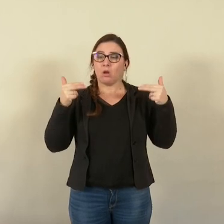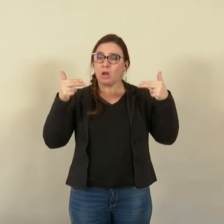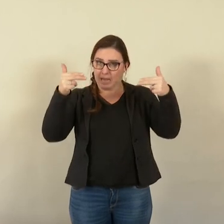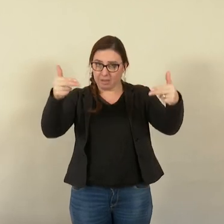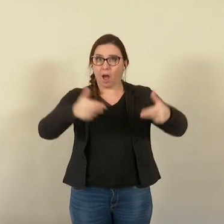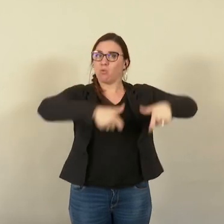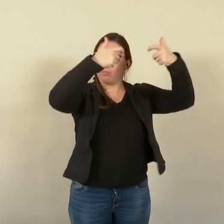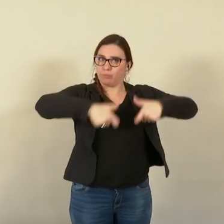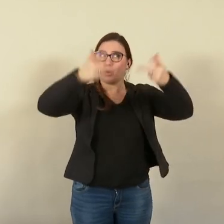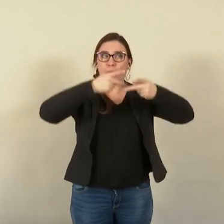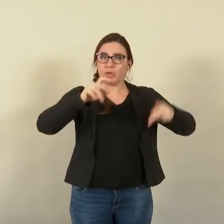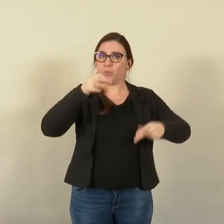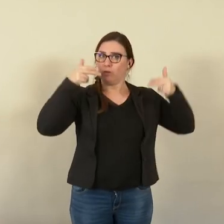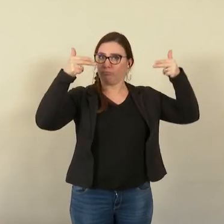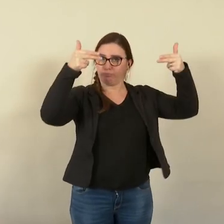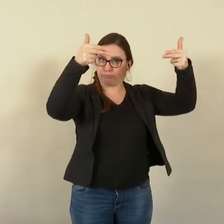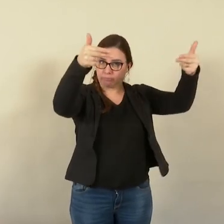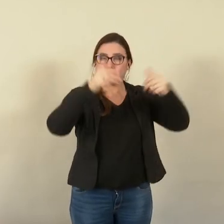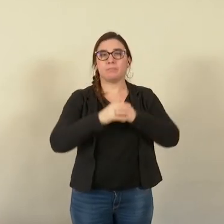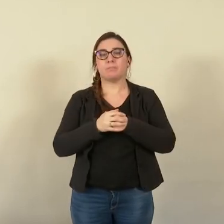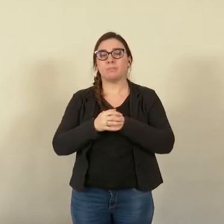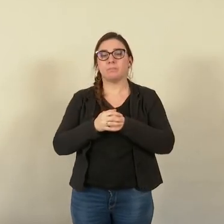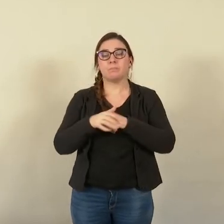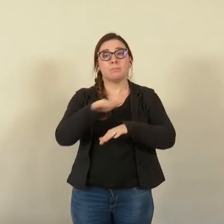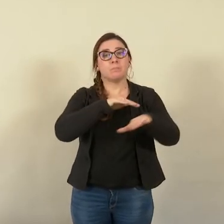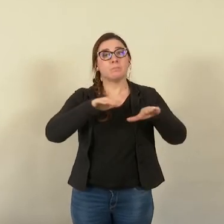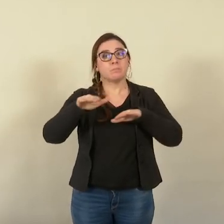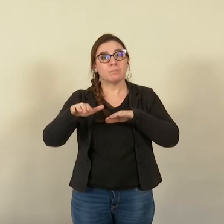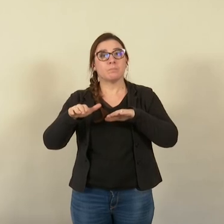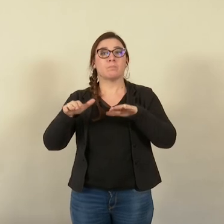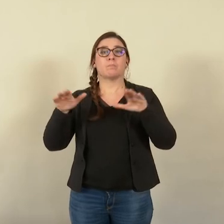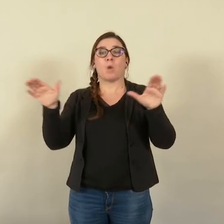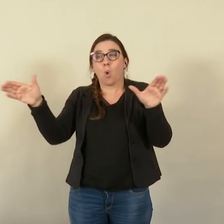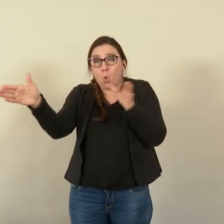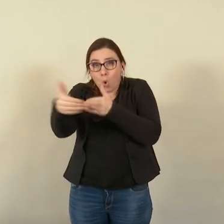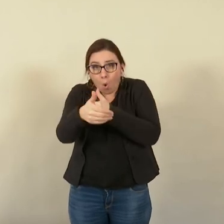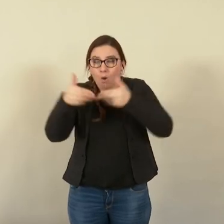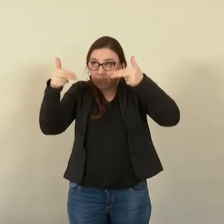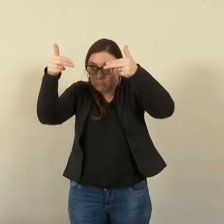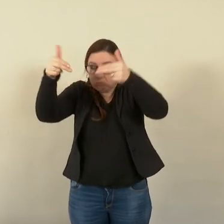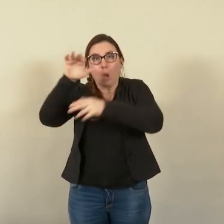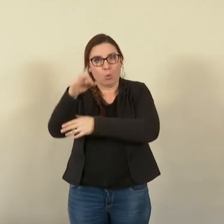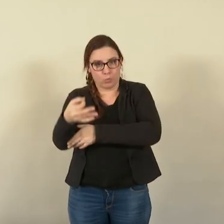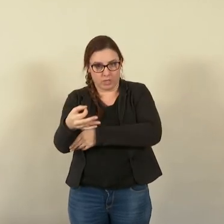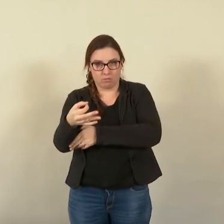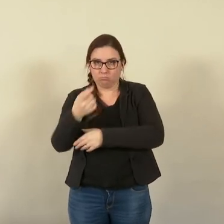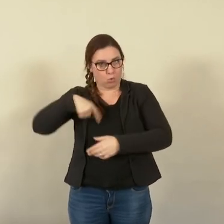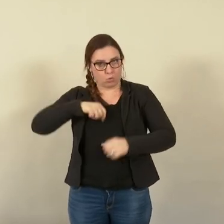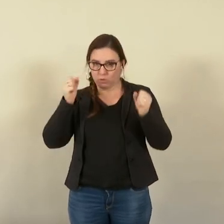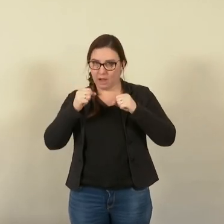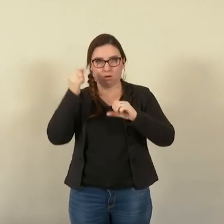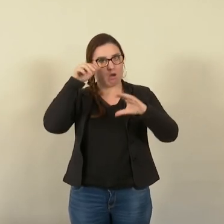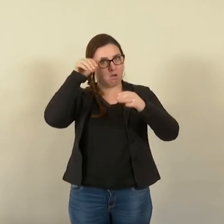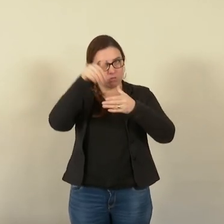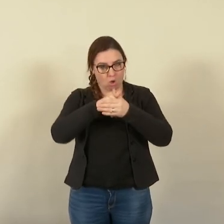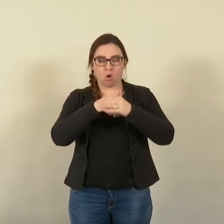les bâtiments publics et euh il y a des caméras euh dans les espaces closin nous avons toujours été favorables aux caméras dans les tramway et les